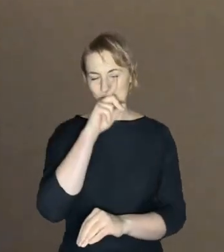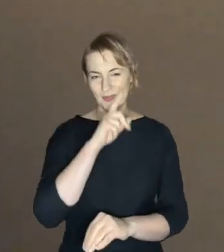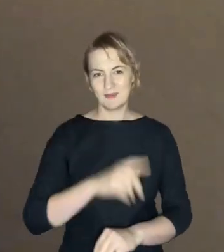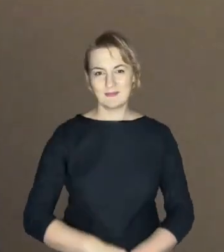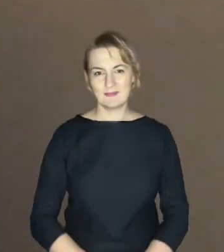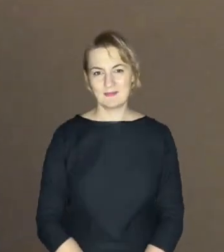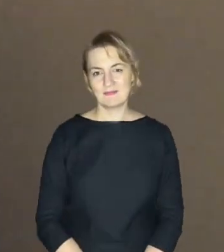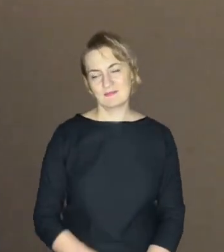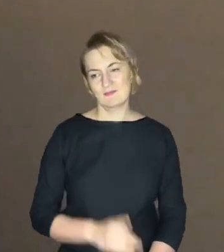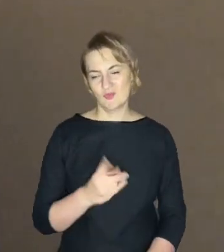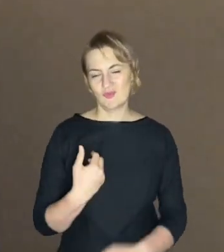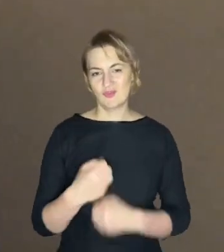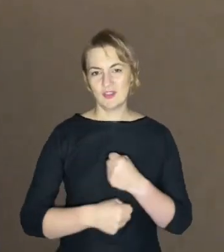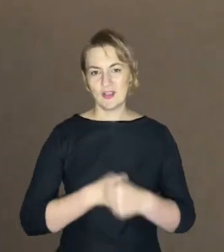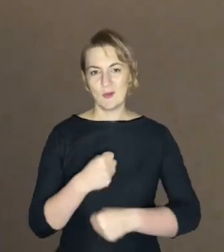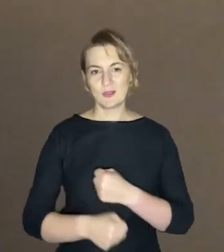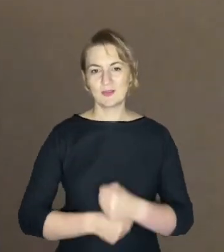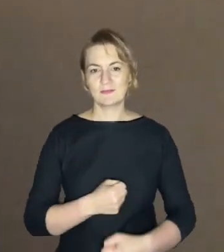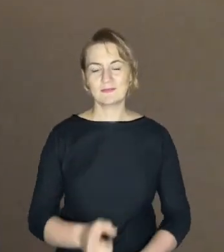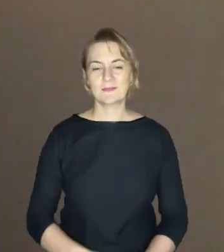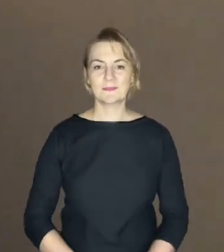po prostu działać zgodnie z tą zasadą.